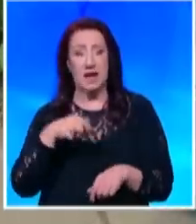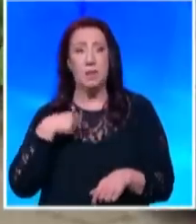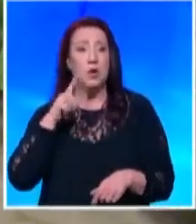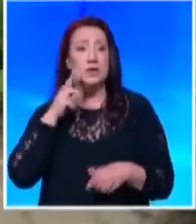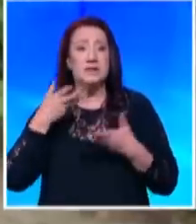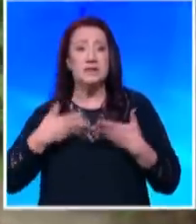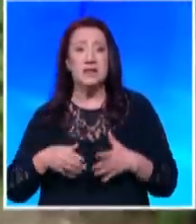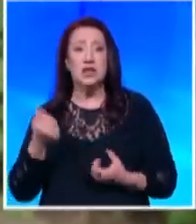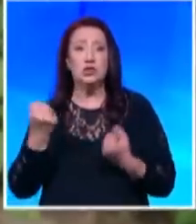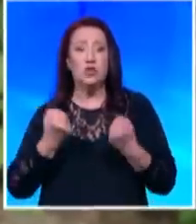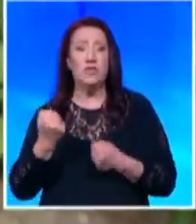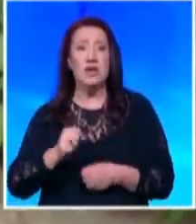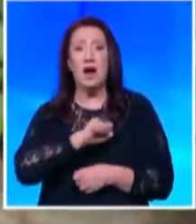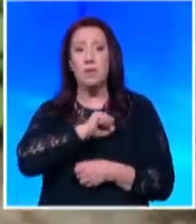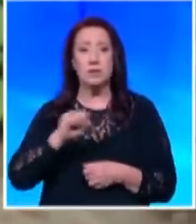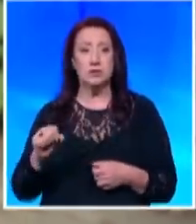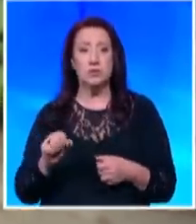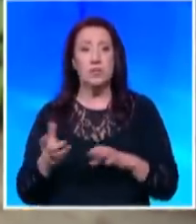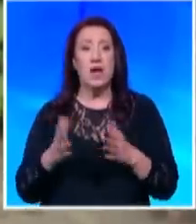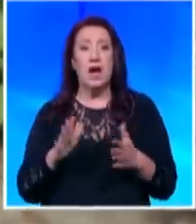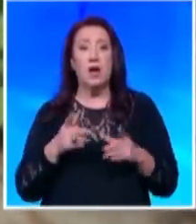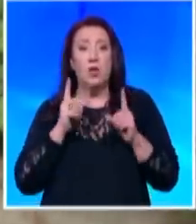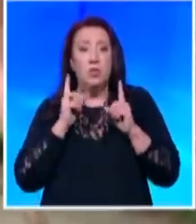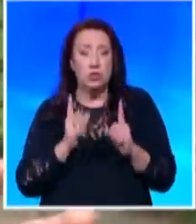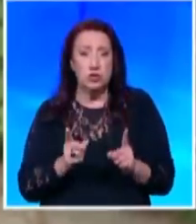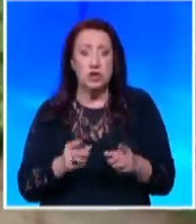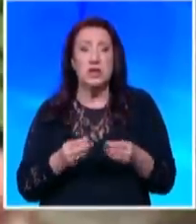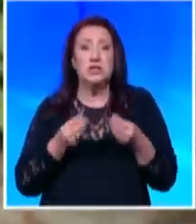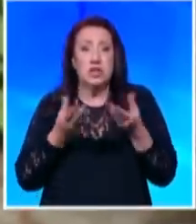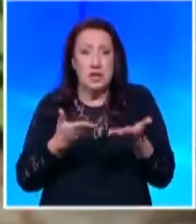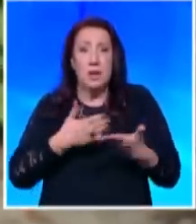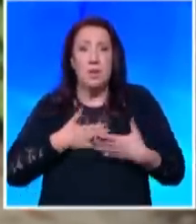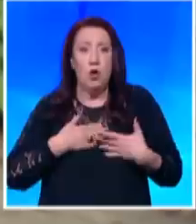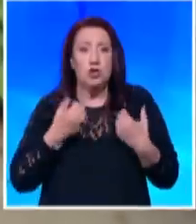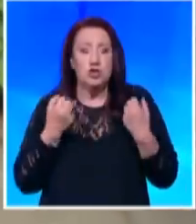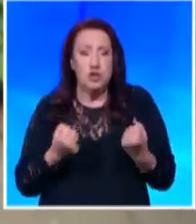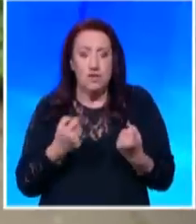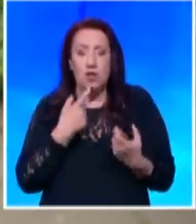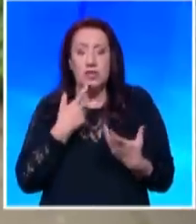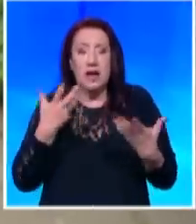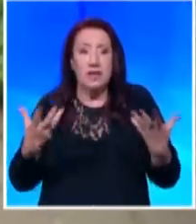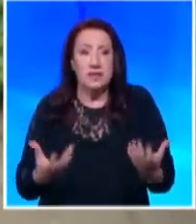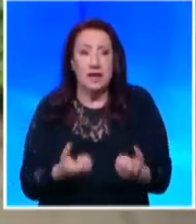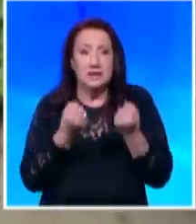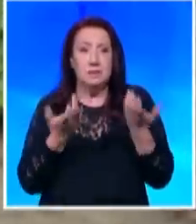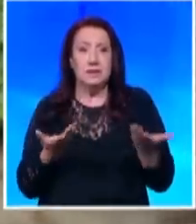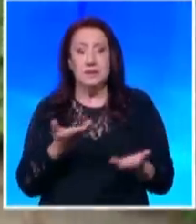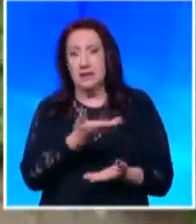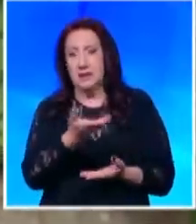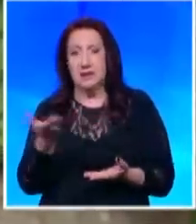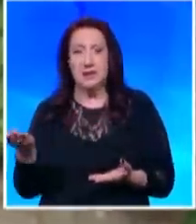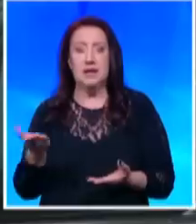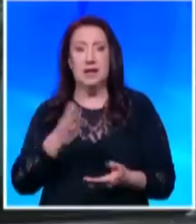Ако можех, бих си дала моя живот. Само техните да са живи и здрави и